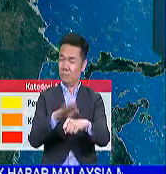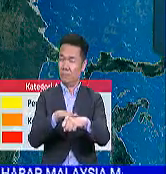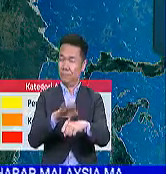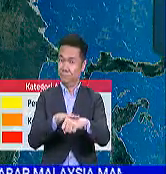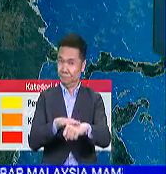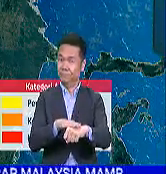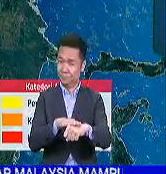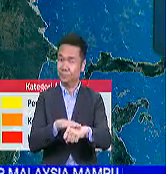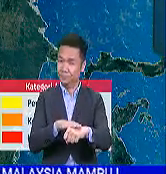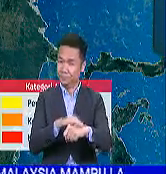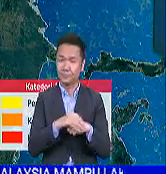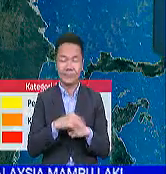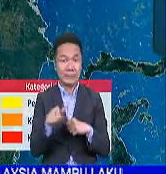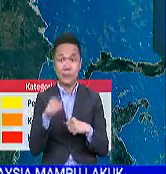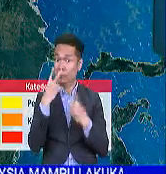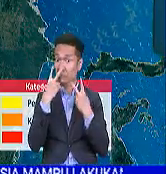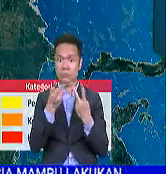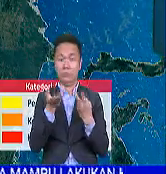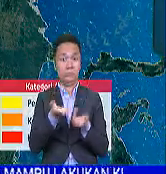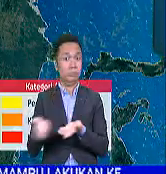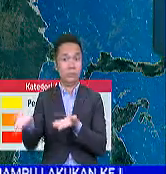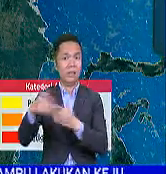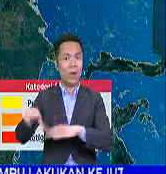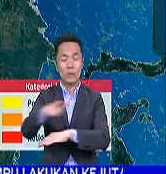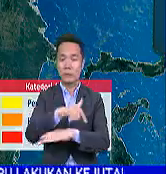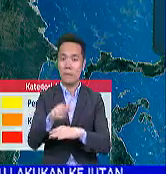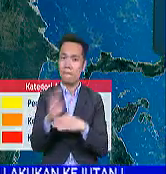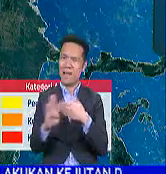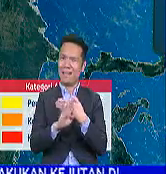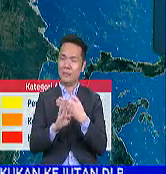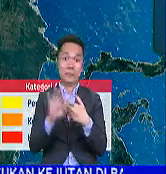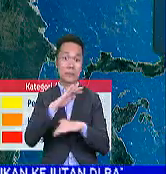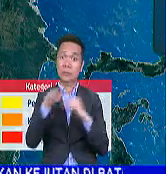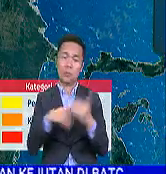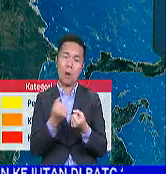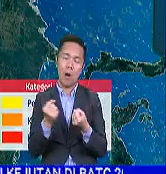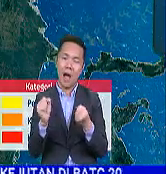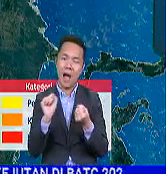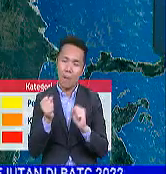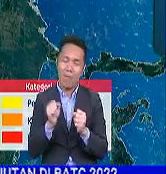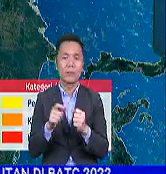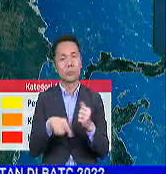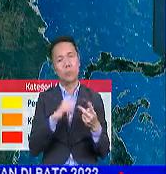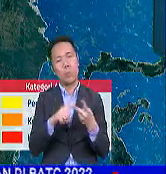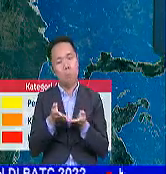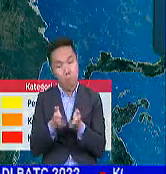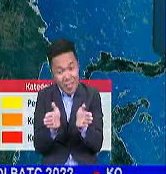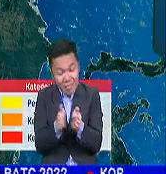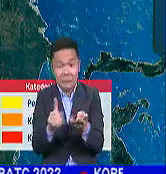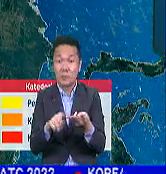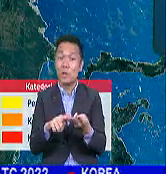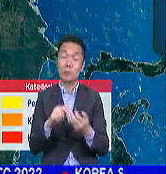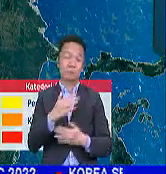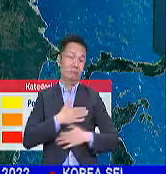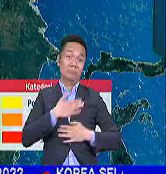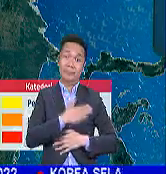berkuat kuasa, keadaan perairan ini masih lagi berbahaya untuk semua aktiviti bot-bot kecil, sukan serta